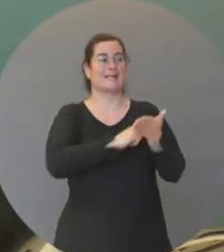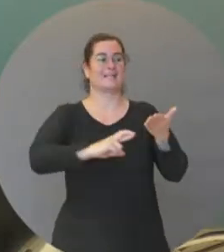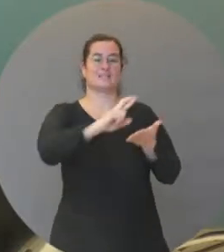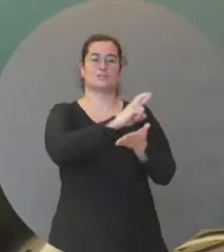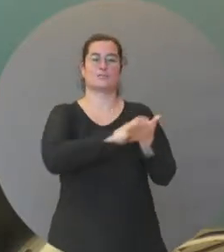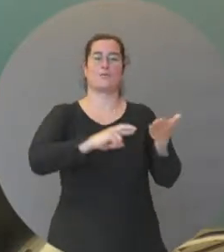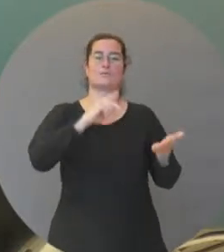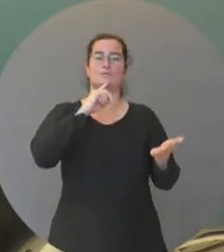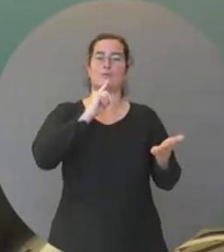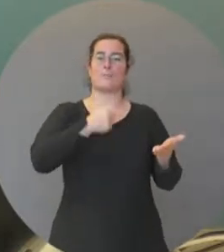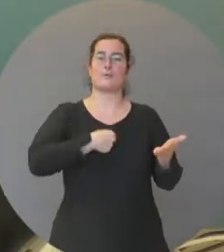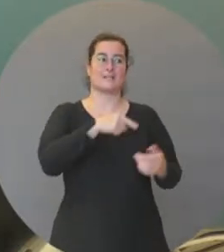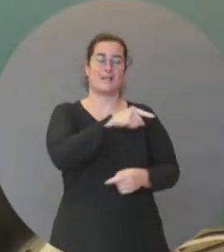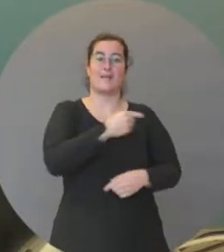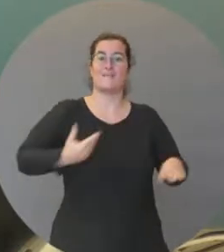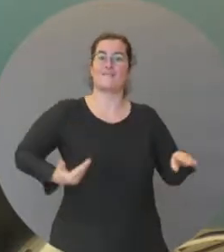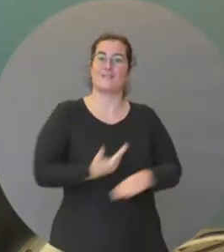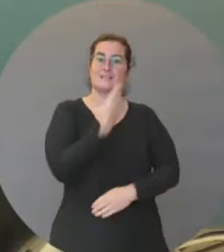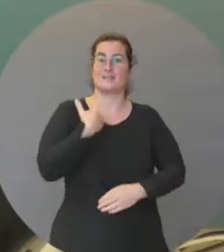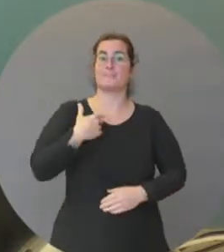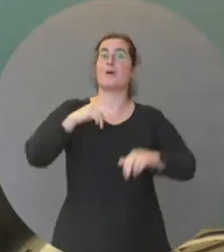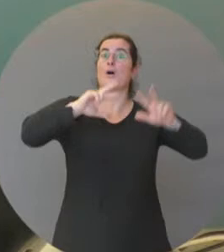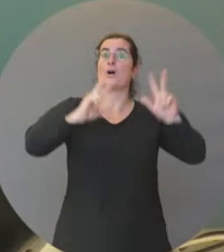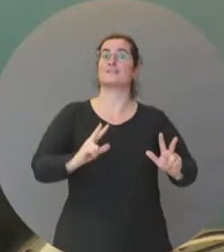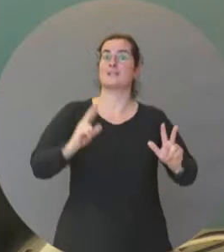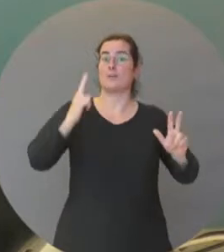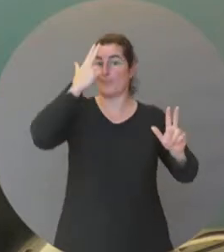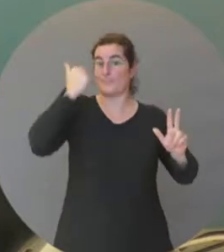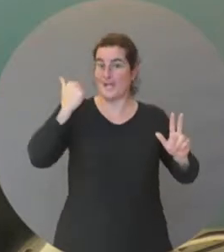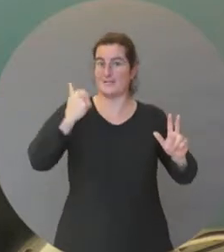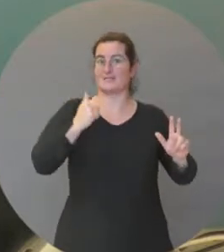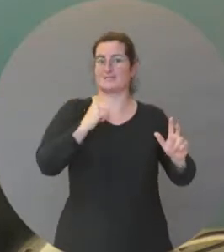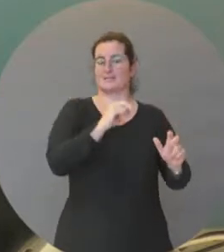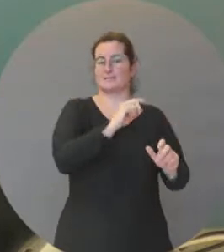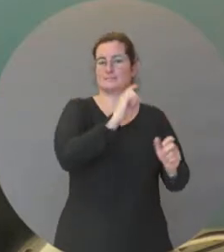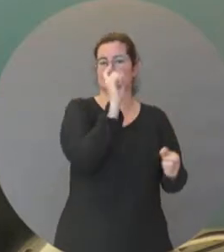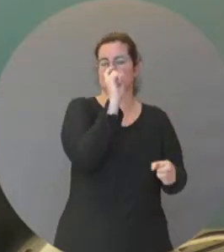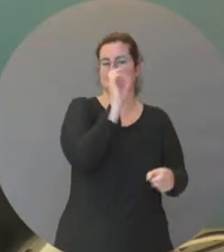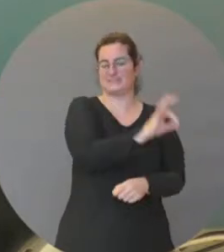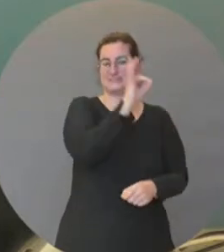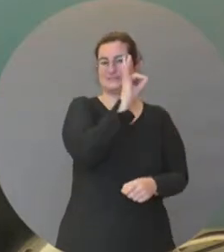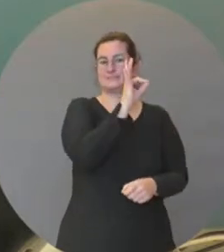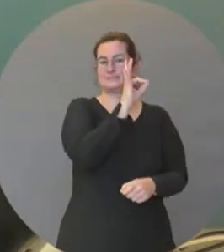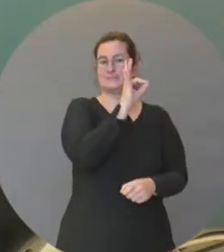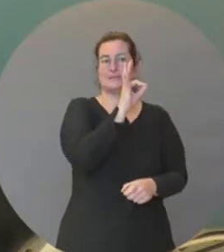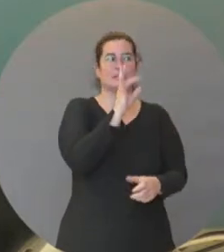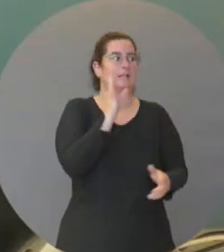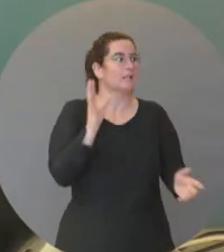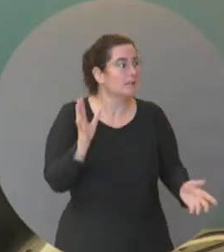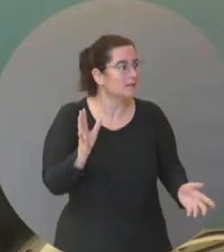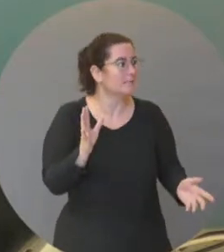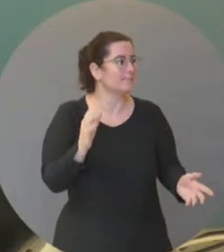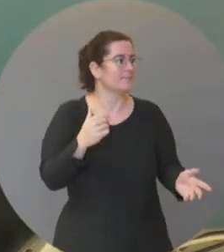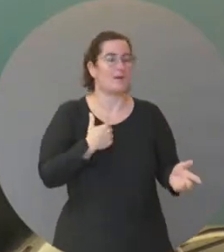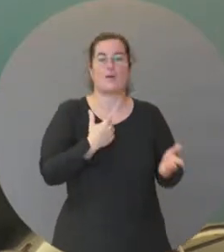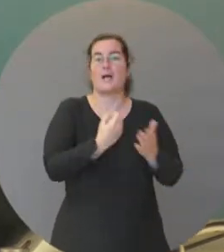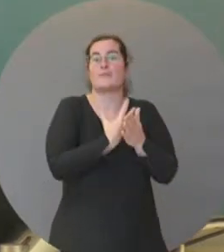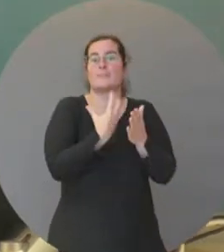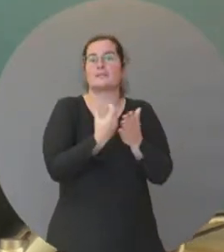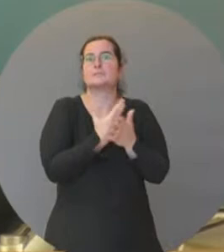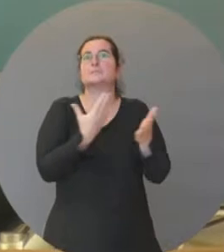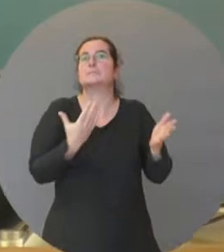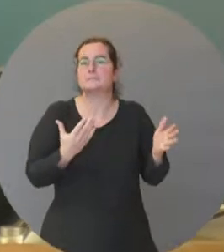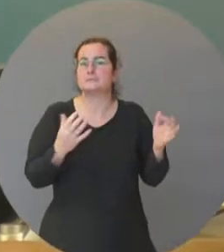victime d'une cyberattaque voilà vraisemblablement d'envergure on n'en sait pas plus mais voilà